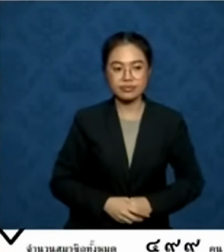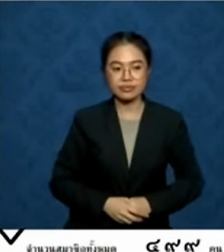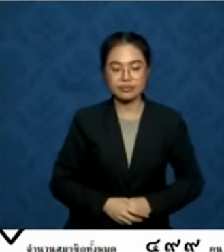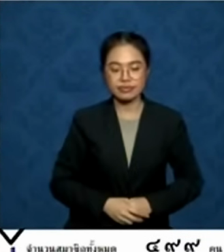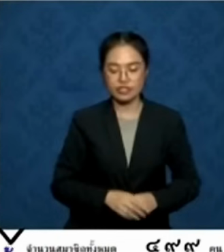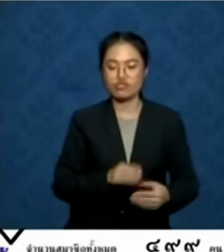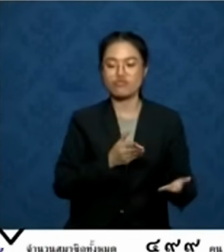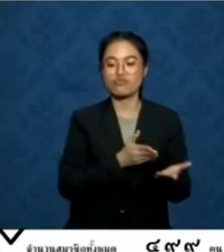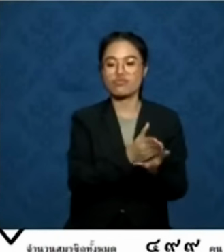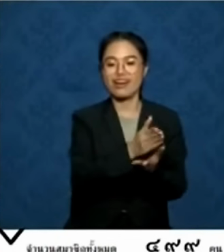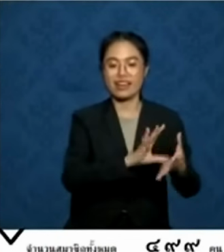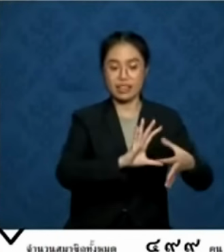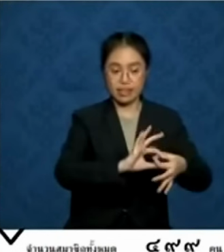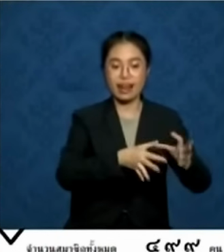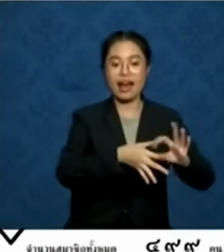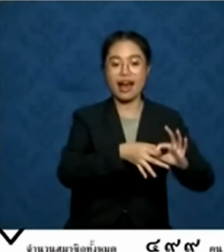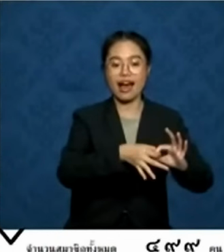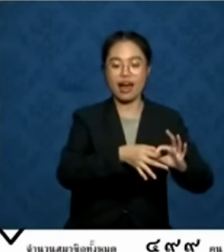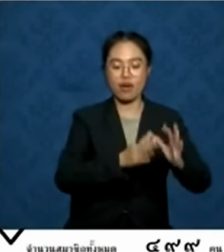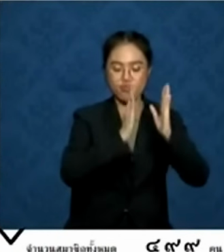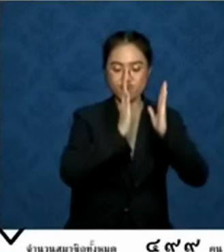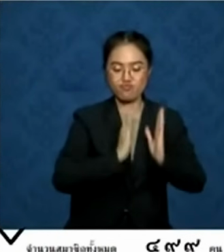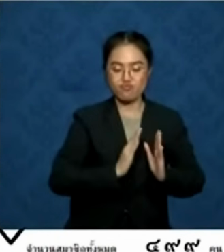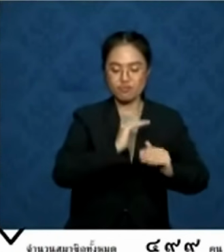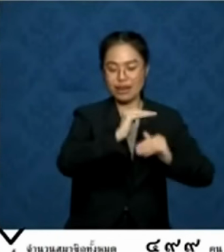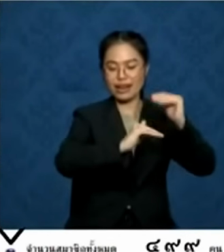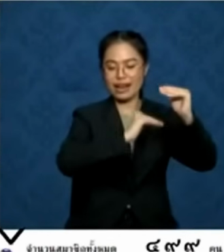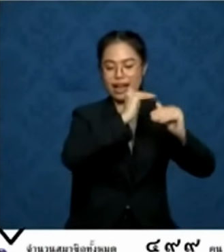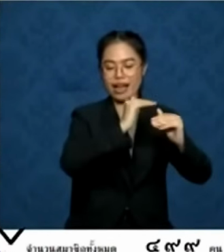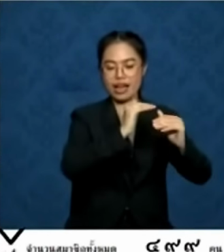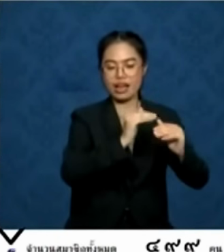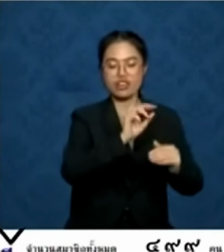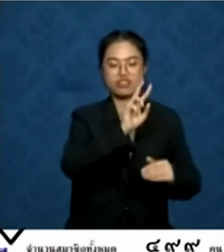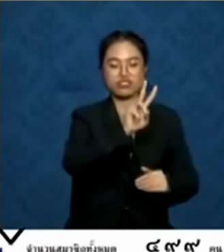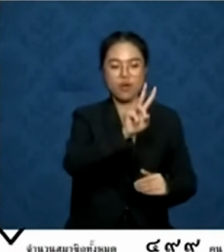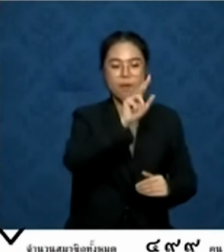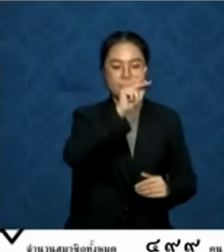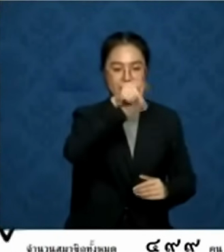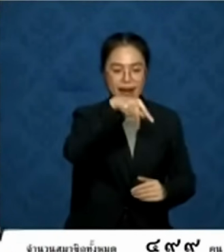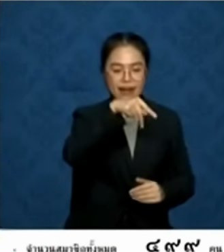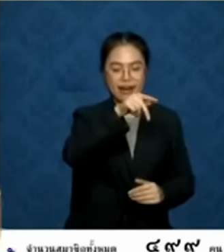การกีฬางบประมาณ